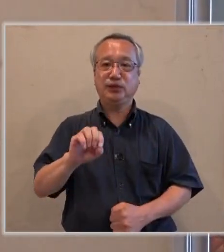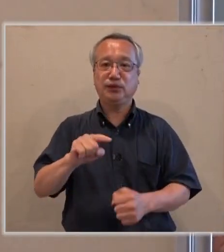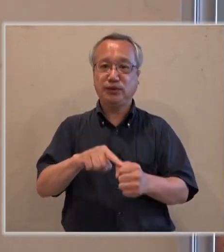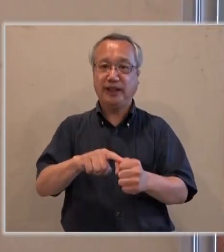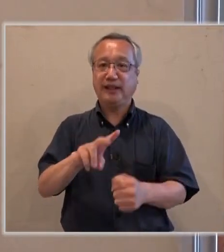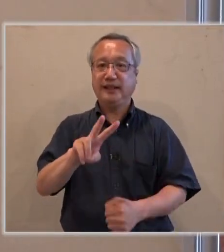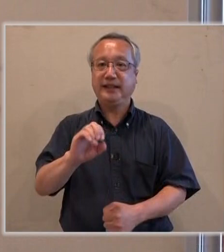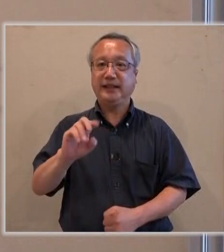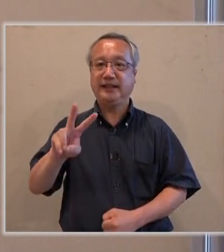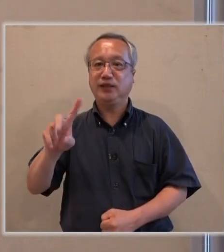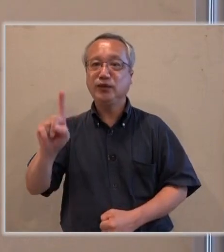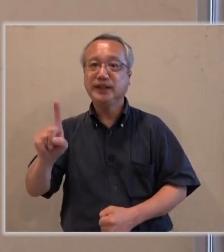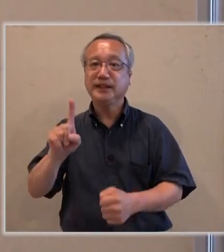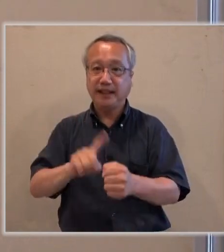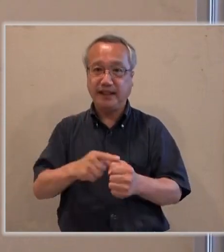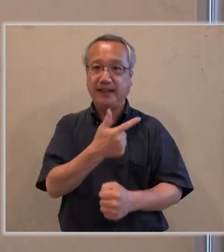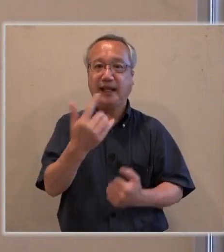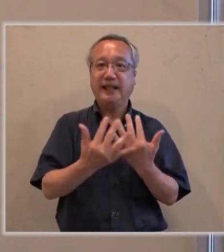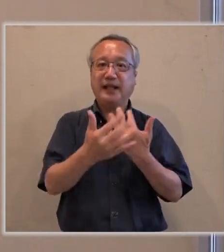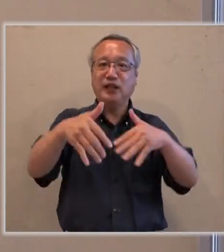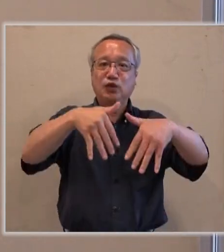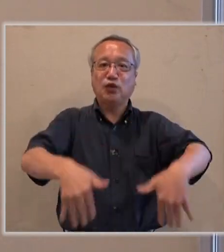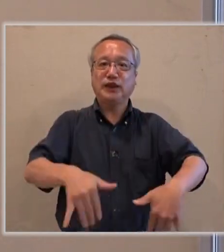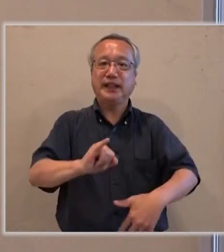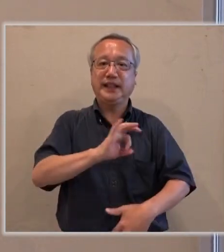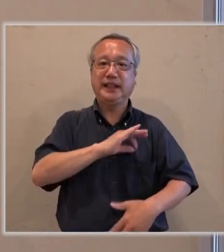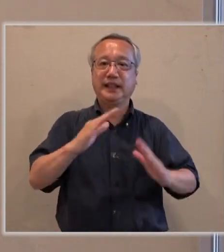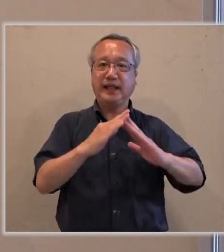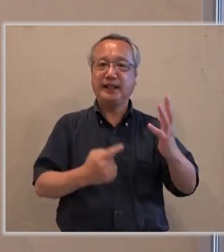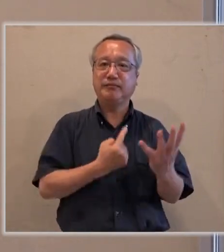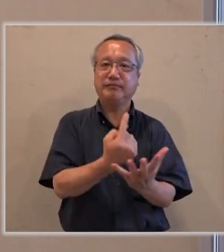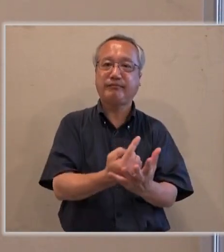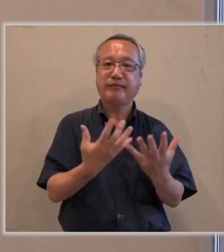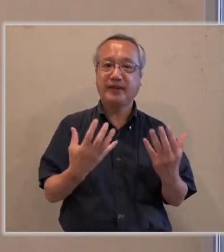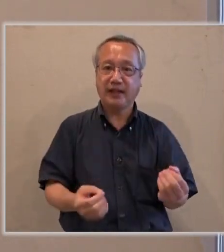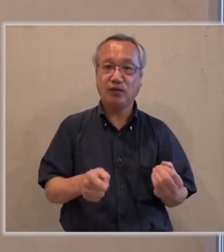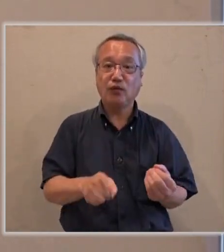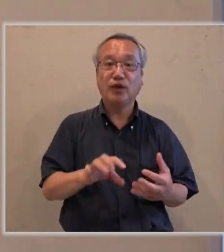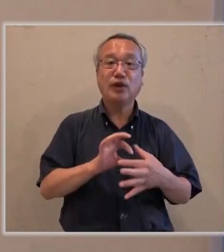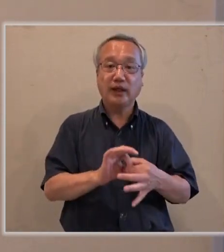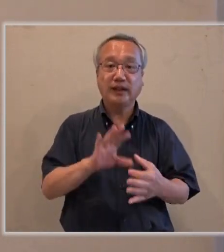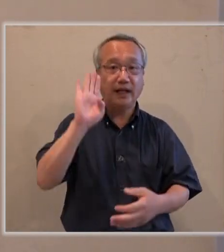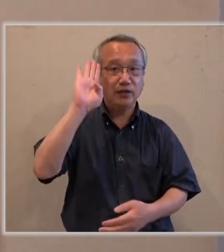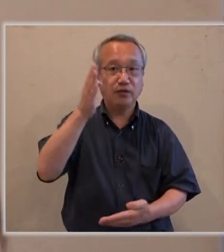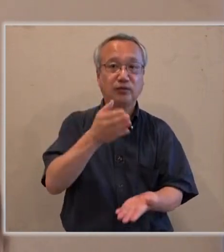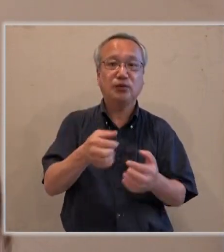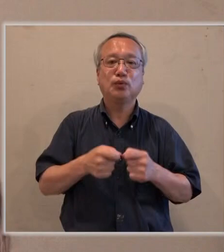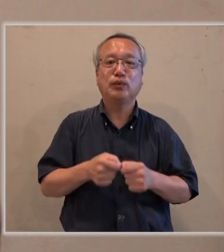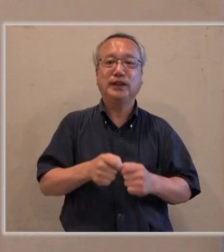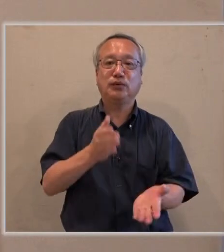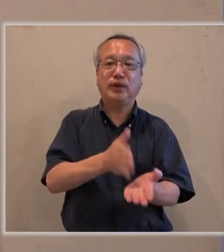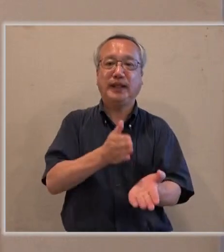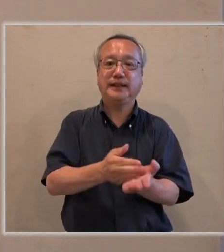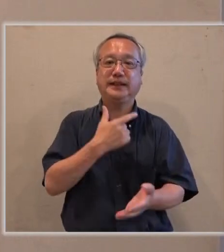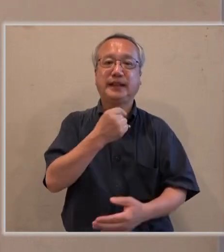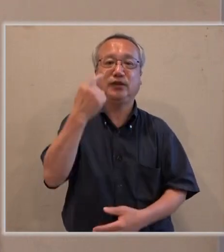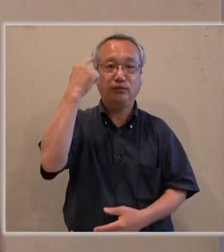委員会の方に関わらせていただくことができました。こちらについてまた後ほど詳しくお話ししたいと思っております